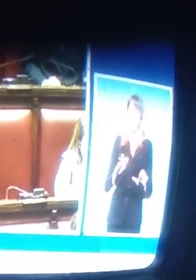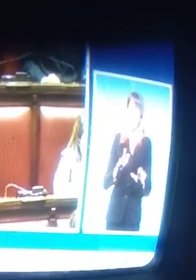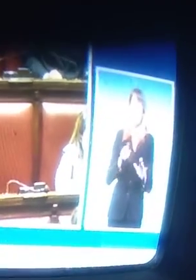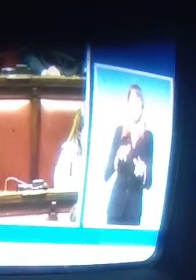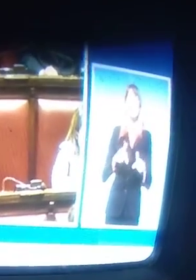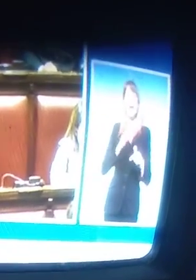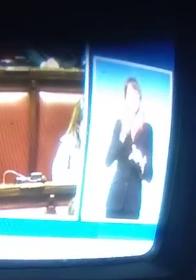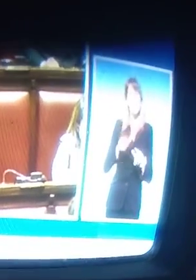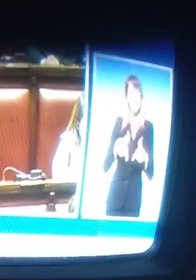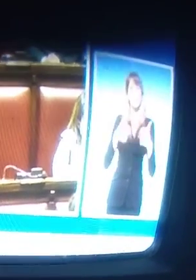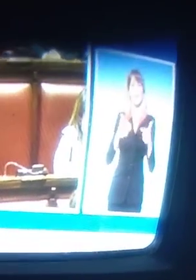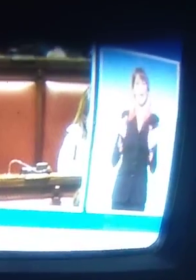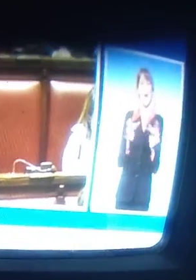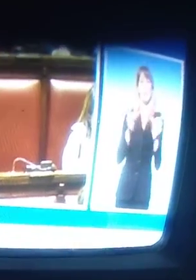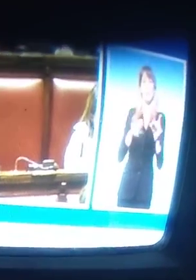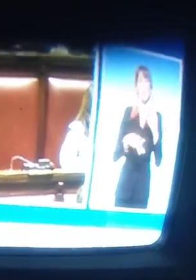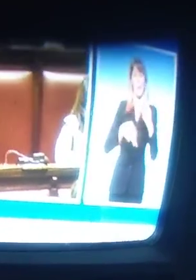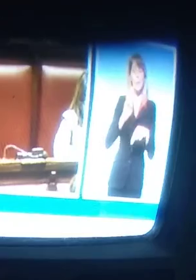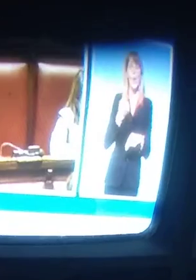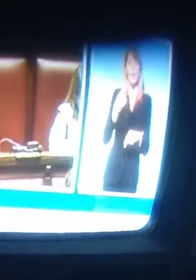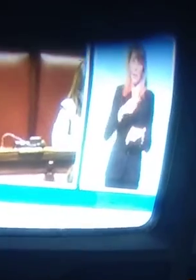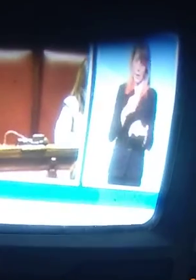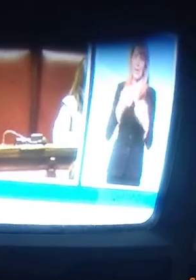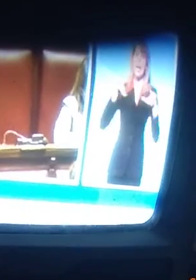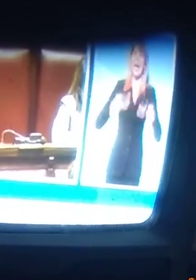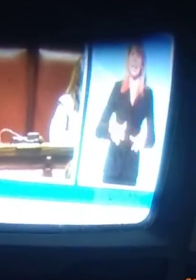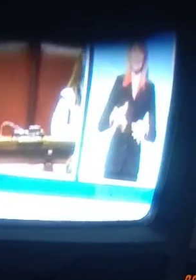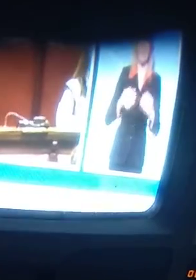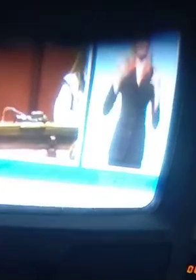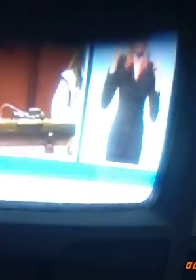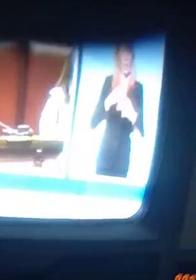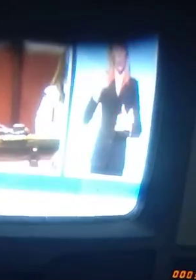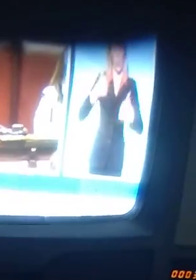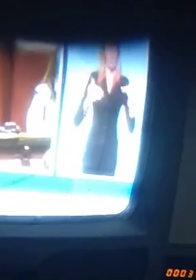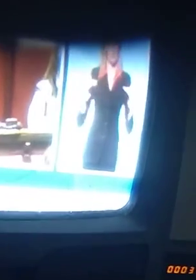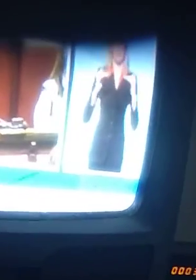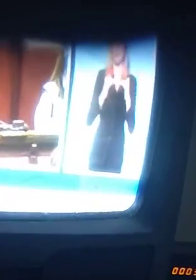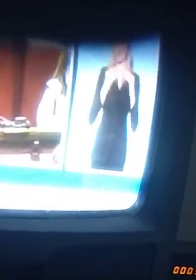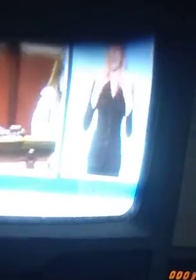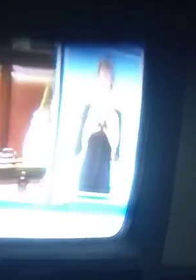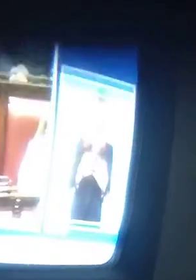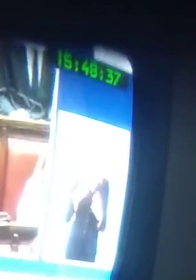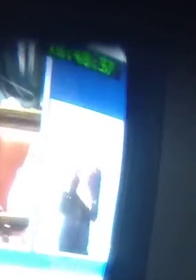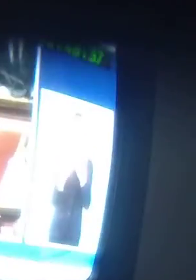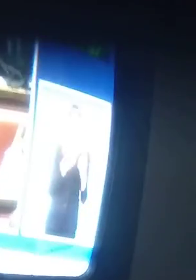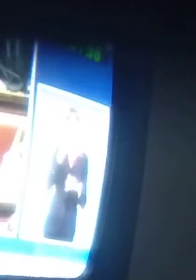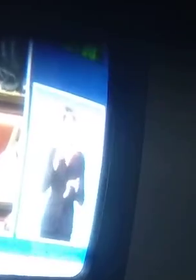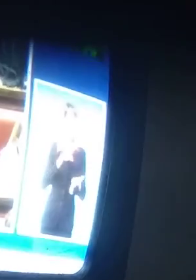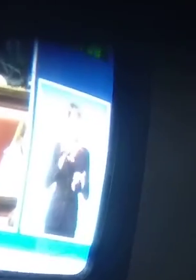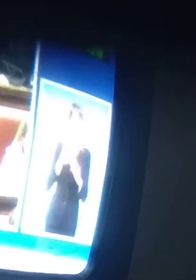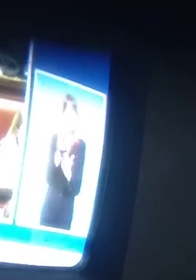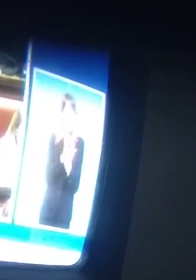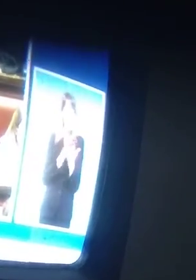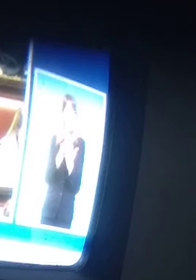opportunità. Opportunità per la massoneria, per le lobby economiche, per il capitalismo privato che